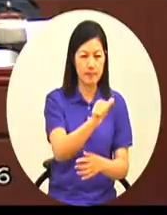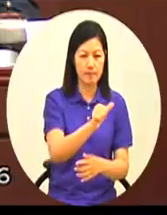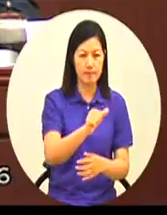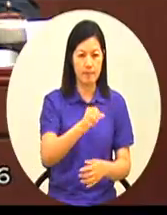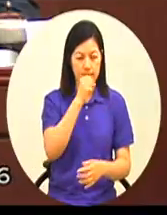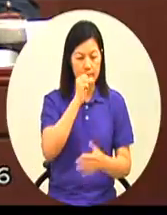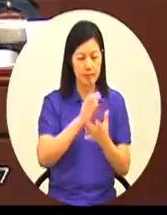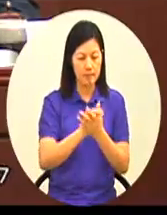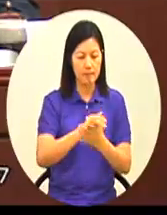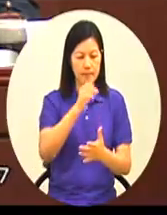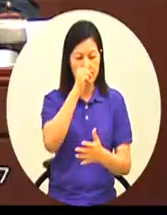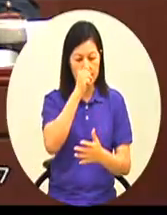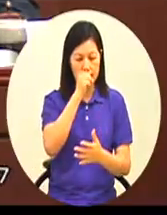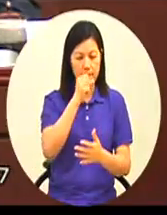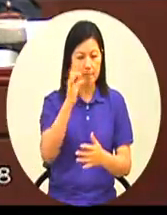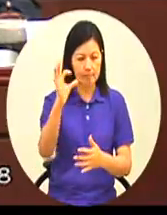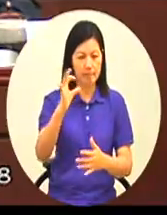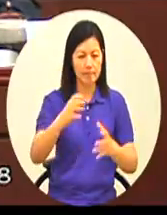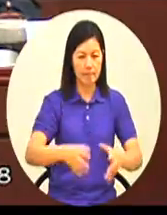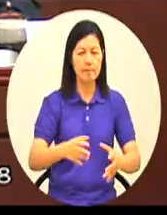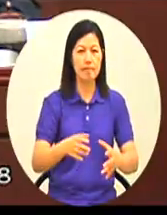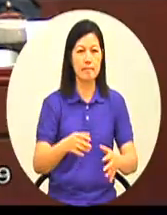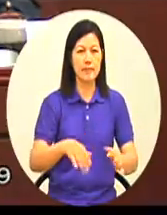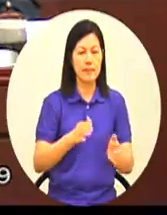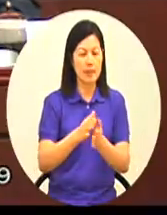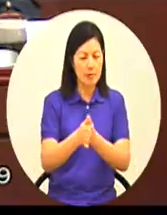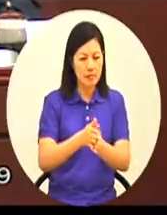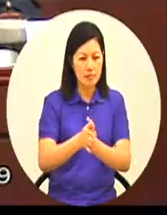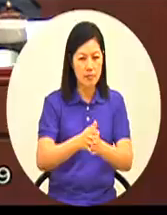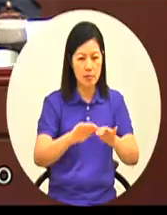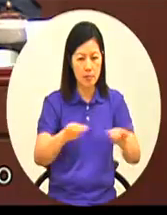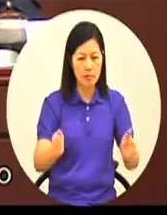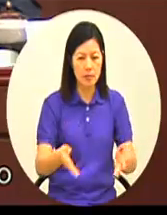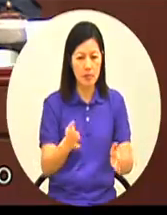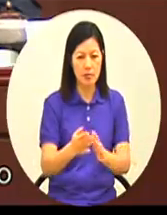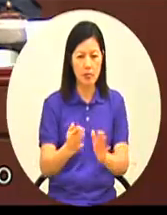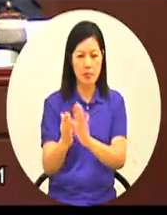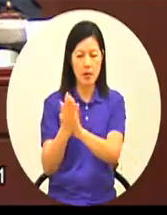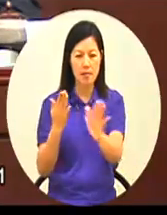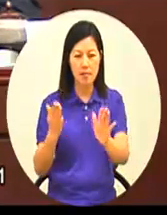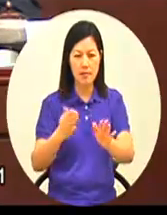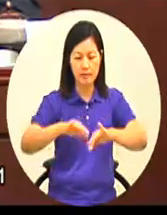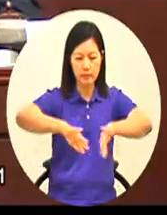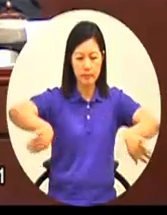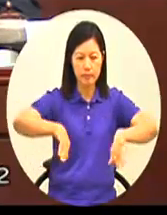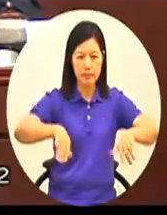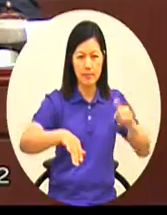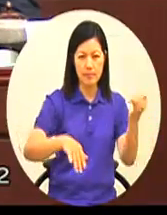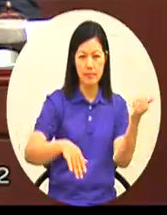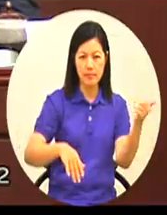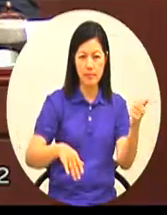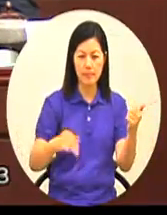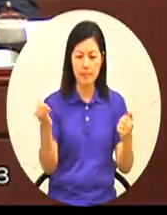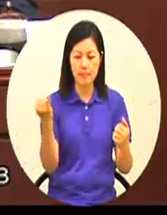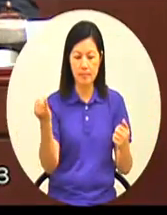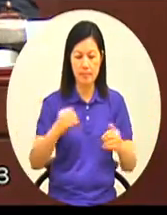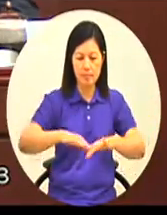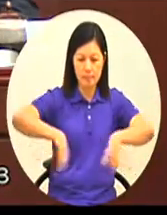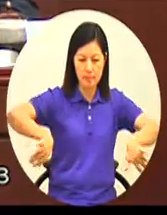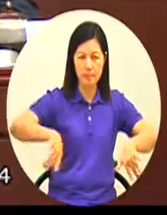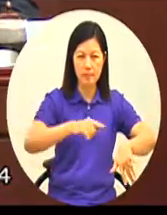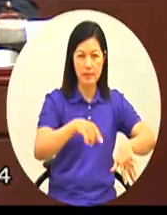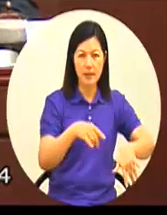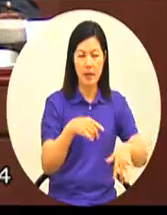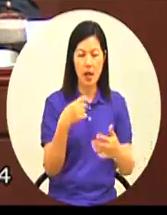考得非常的细致，包括我们在洗手台的时候我们都还有隔开，因为他开始要男性跟女性共用厕所的时候，可能我在涂口